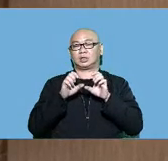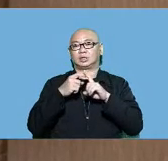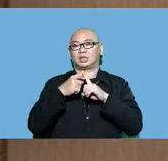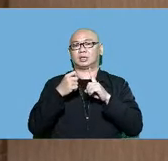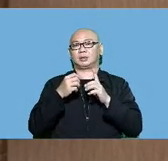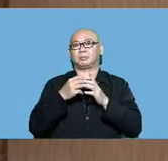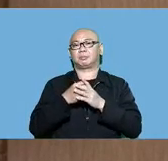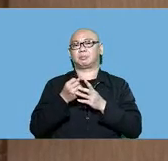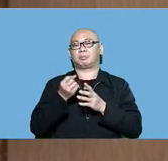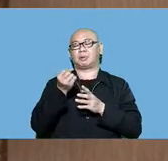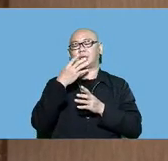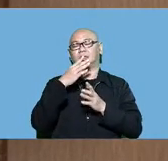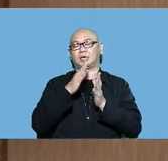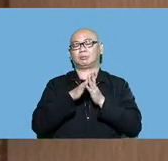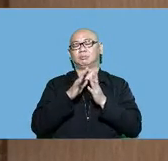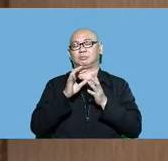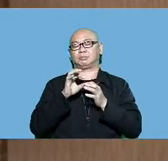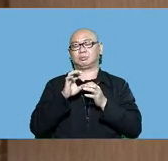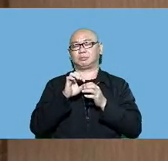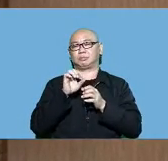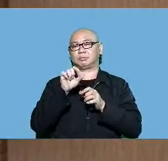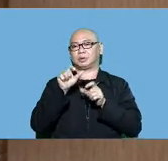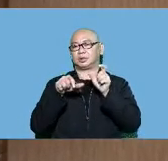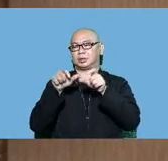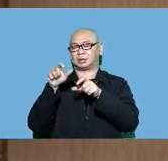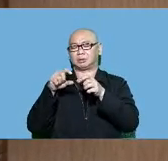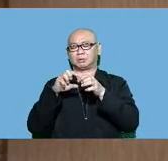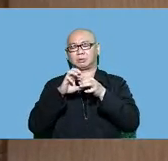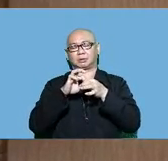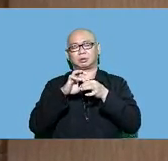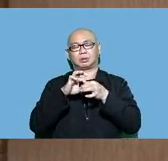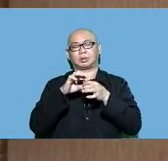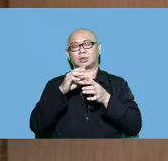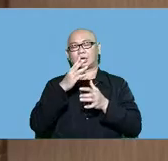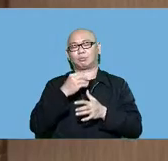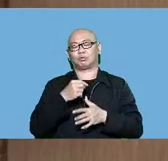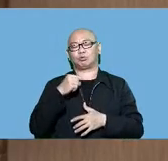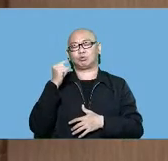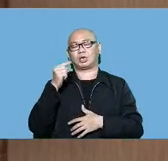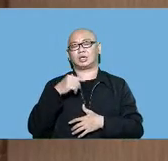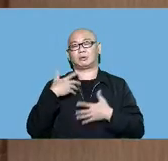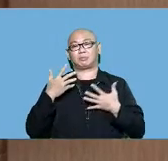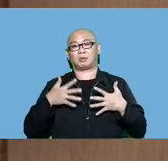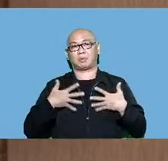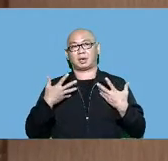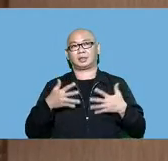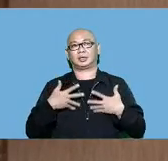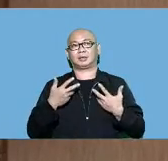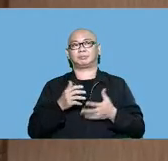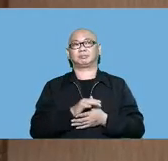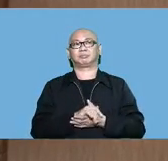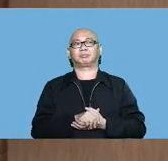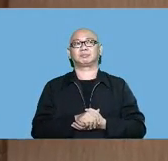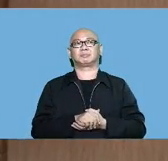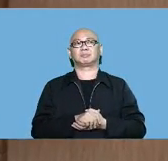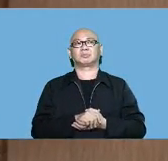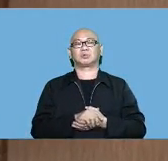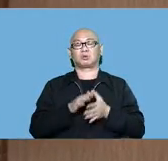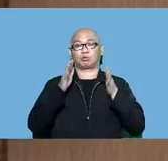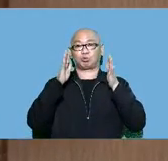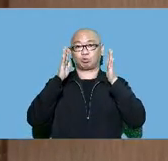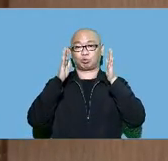pers dan mitra lainnya, dan juga tamu undangan yang berbahagia.